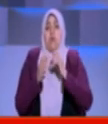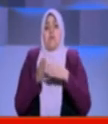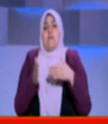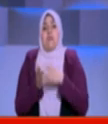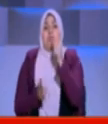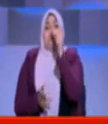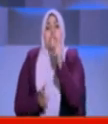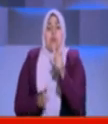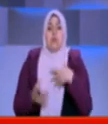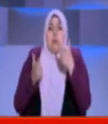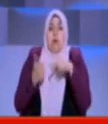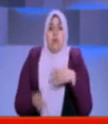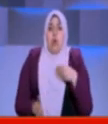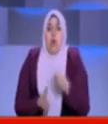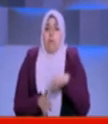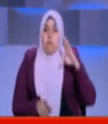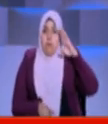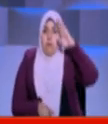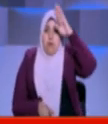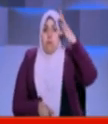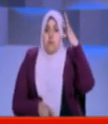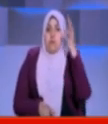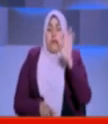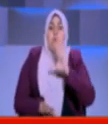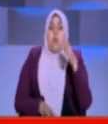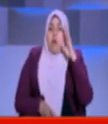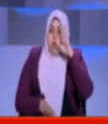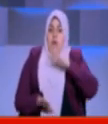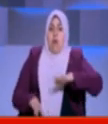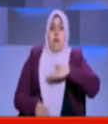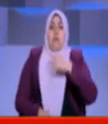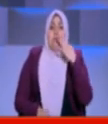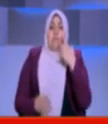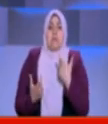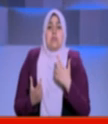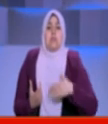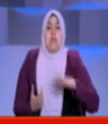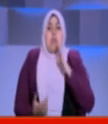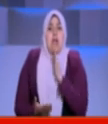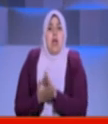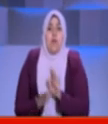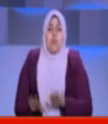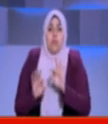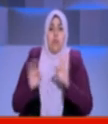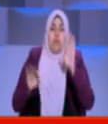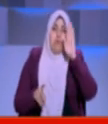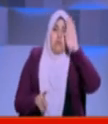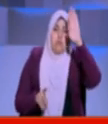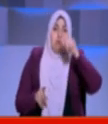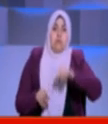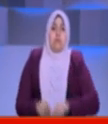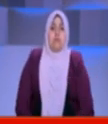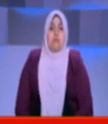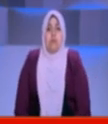الوطنية المثقفة النزيهة التي ينتظر العراقيون منها كذلك أن تذهب صوب انتخابات نيابية مقبلة.